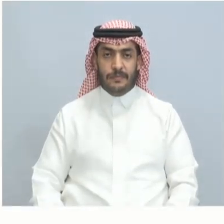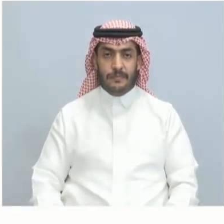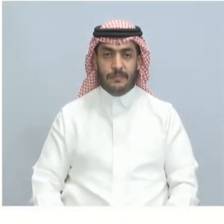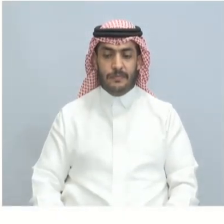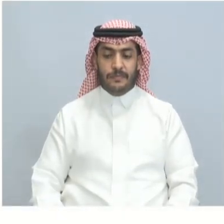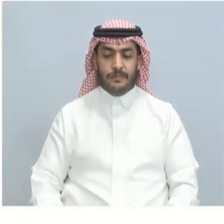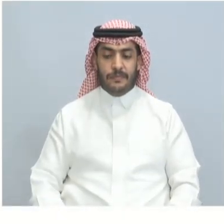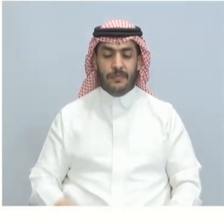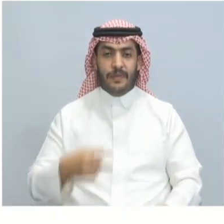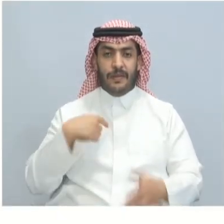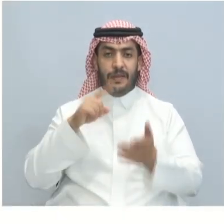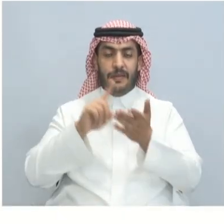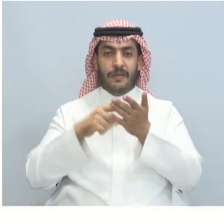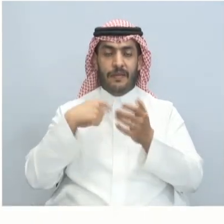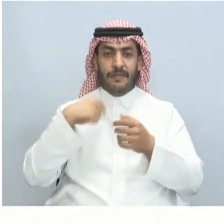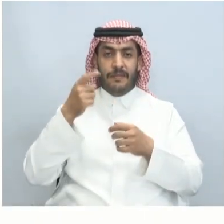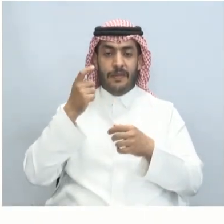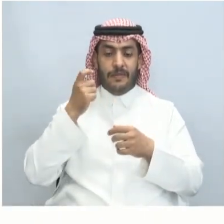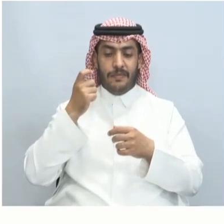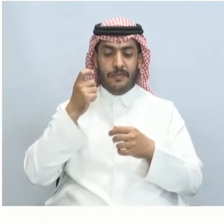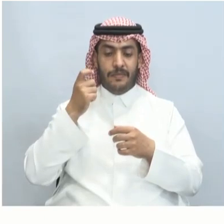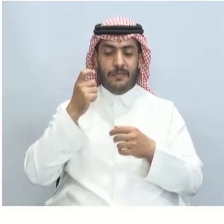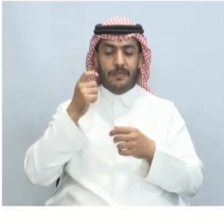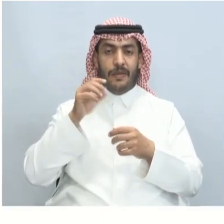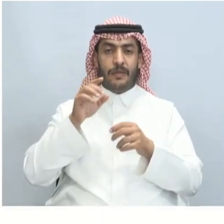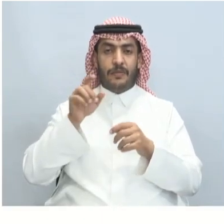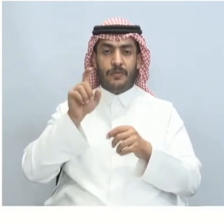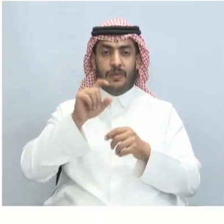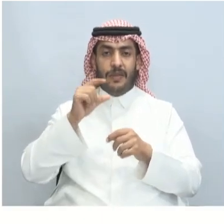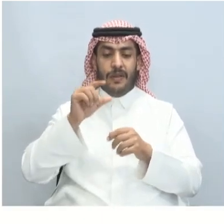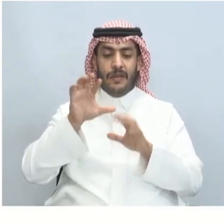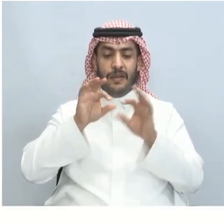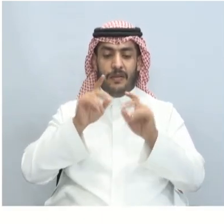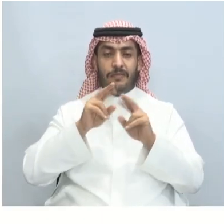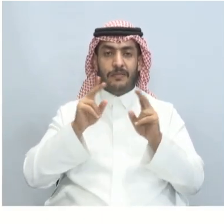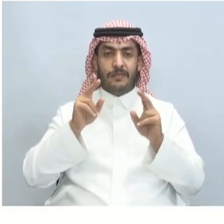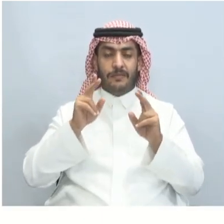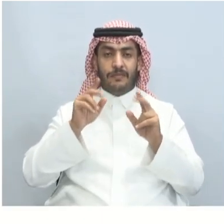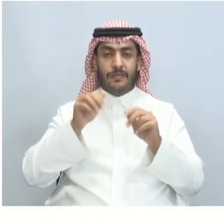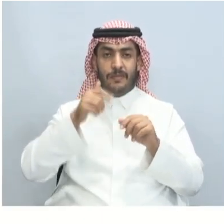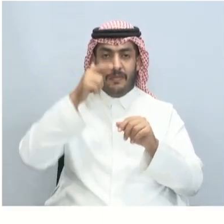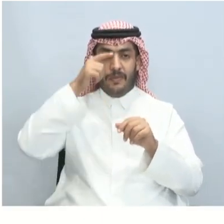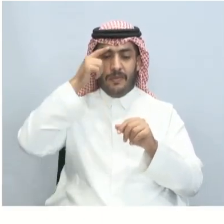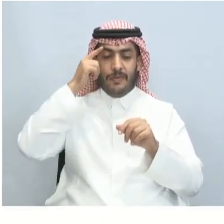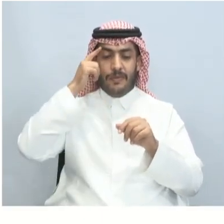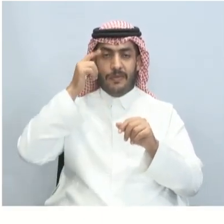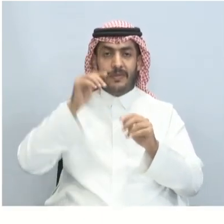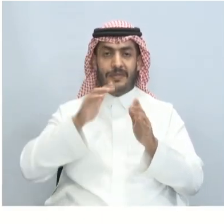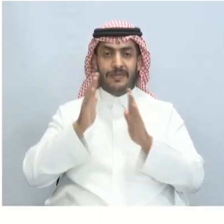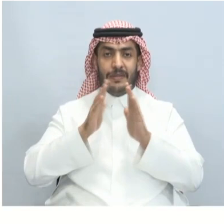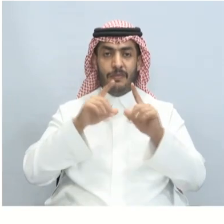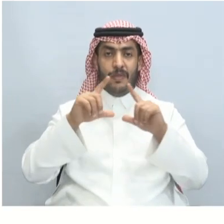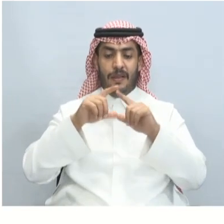الصحيحه لدينا تحقق من فهمك السؤال دال اختيار من متعدد اذا اجري انسحاب